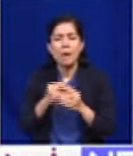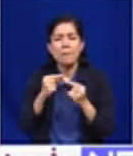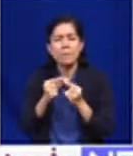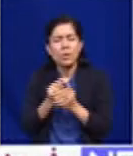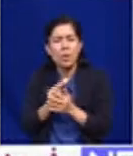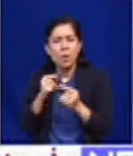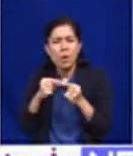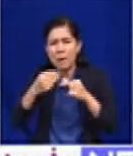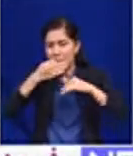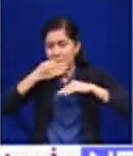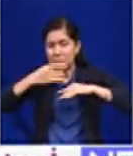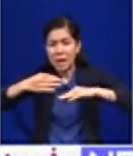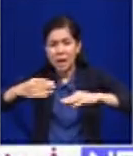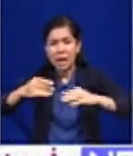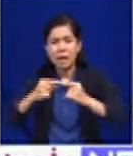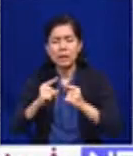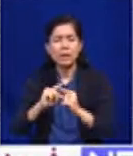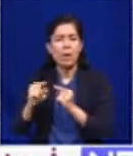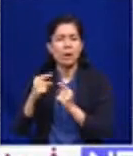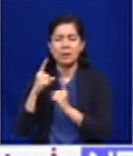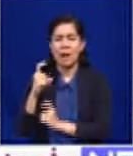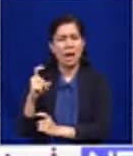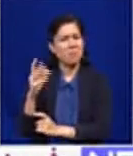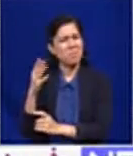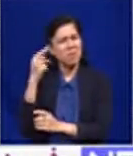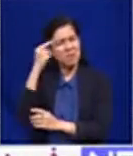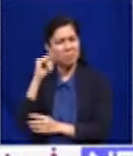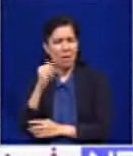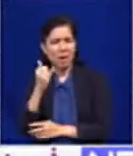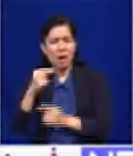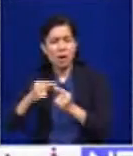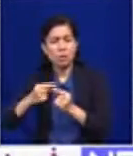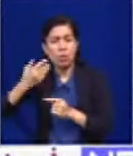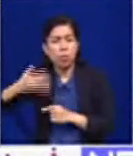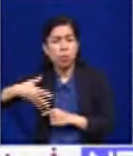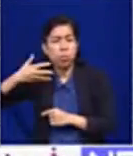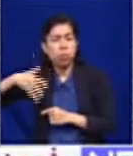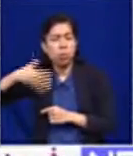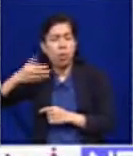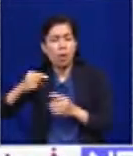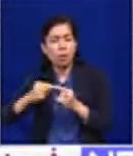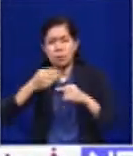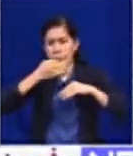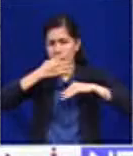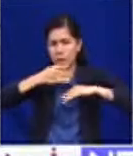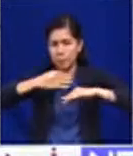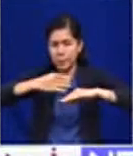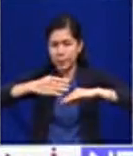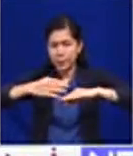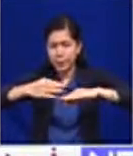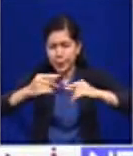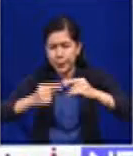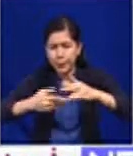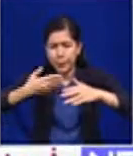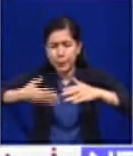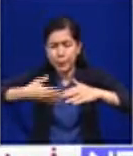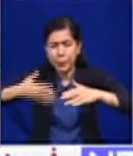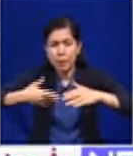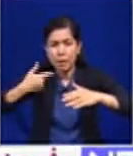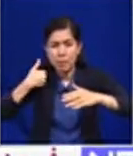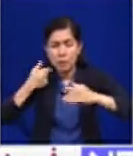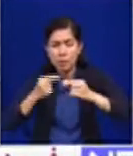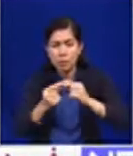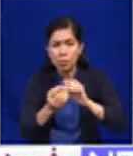ล้วก็คาดว่าอาจจะเกิดจากอากาศที่ร้อนทำให้อุณหภูมิของน้ำทะเลนั้นเปลี่ยนไปมากหรือคุณภาพน้ำอาจจะ